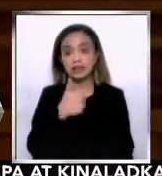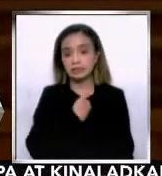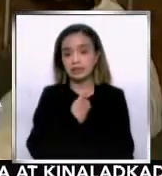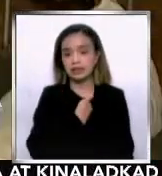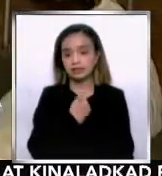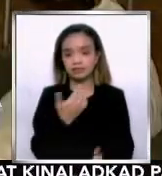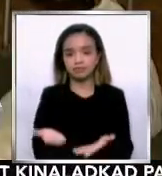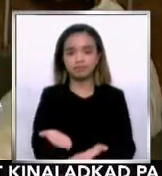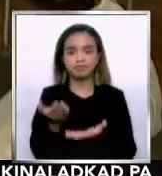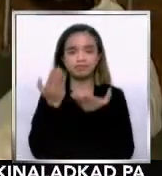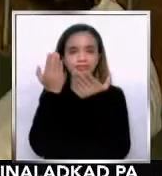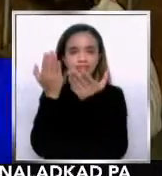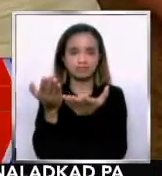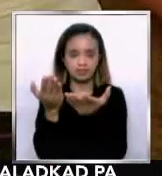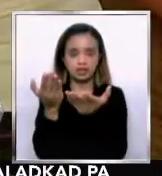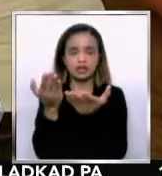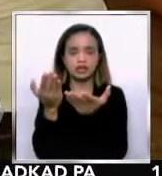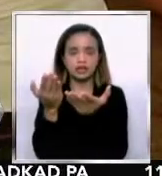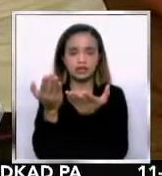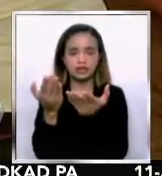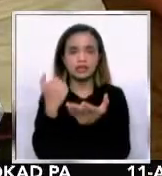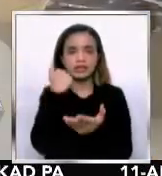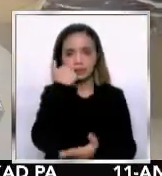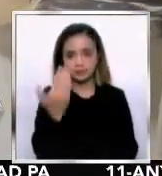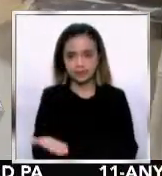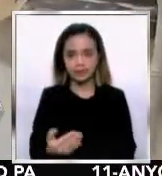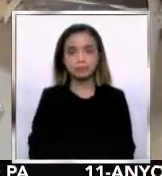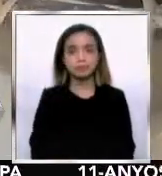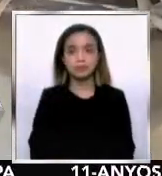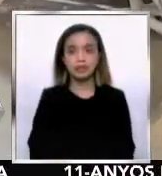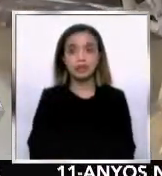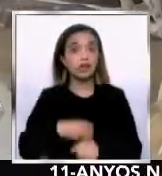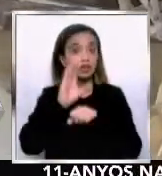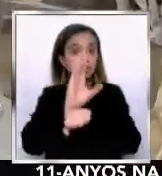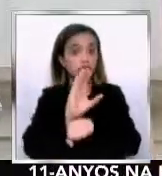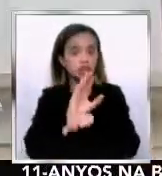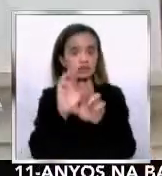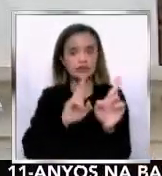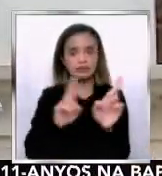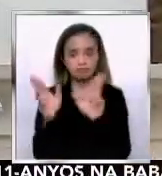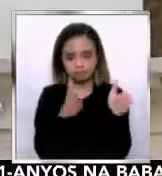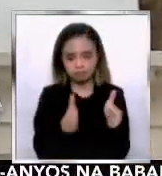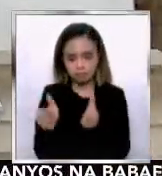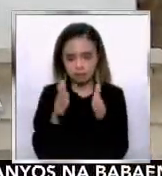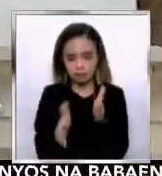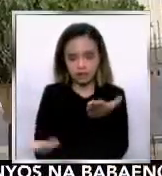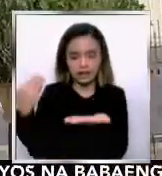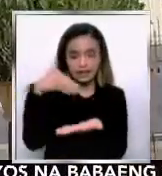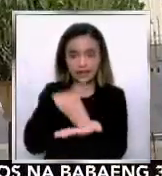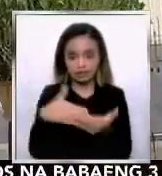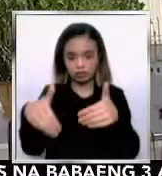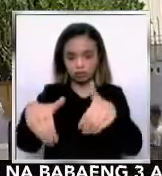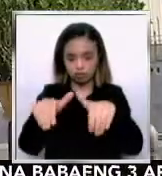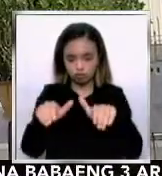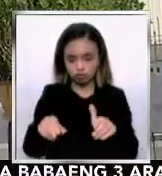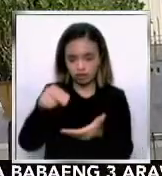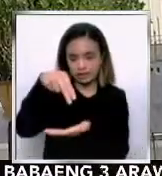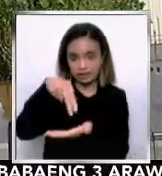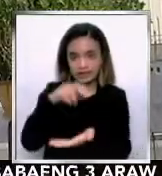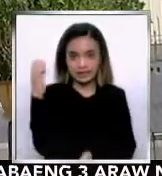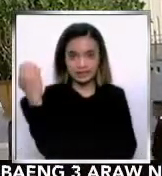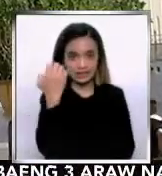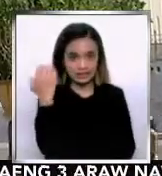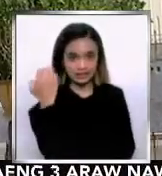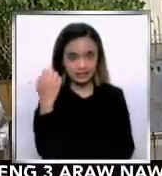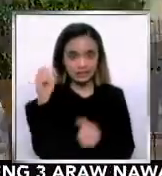that. Ang mga simbahan may paghahanda na rin para sa Linggo ng Muling Pagkabuhay o Easter Sunday. 7 p.m. ang Easter